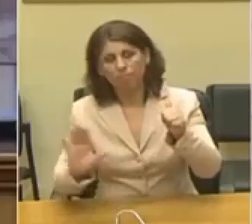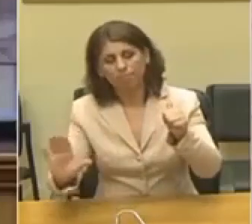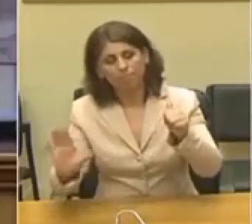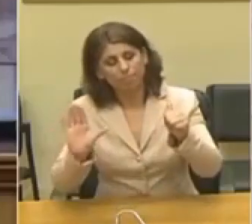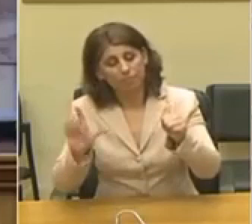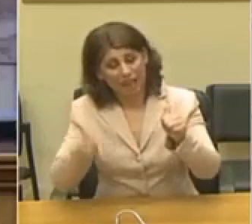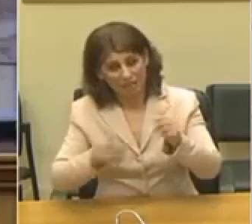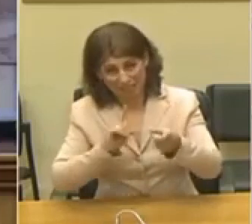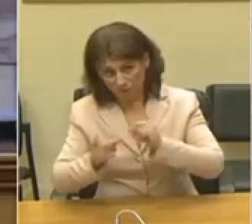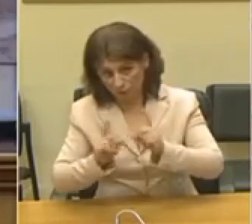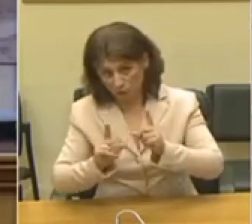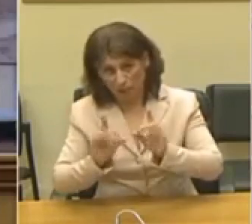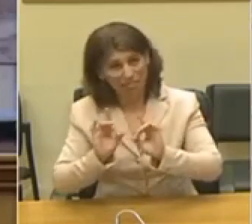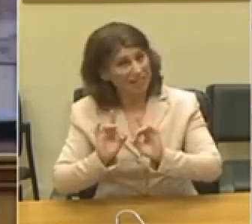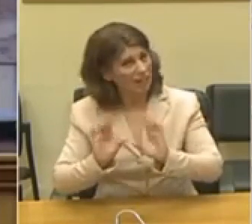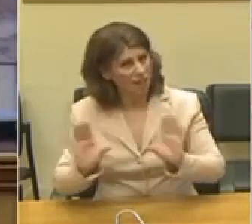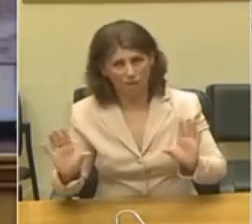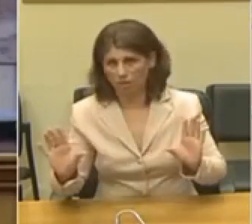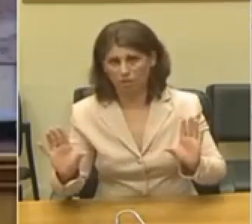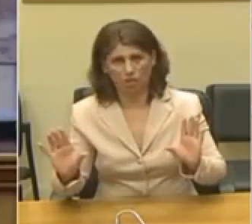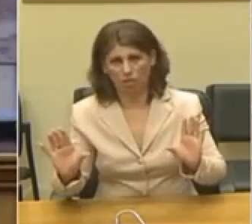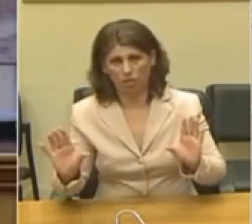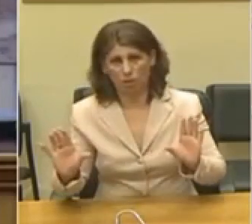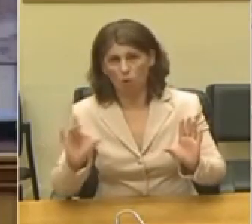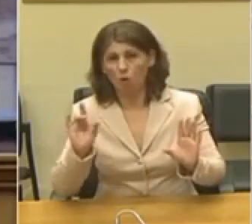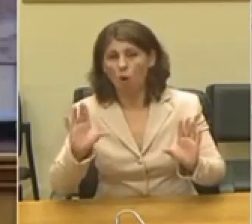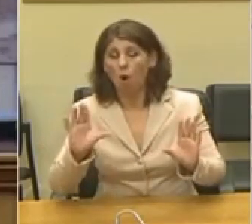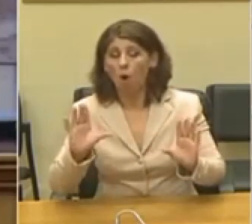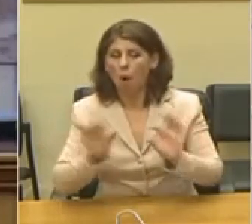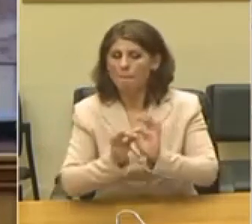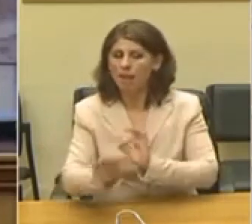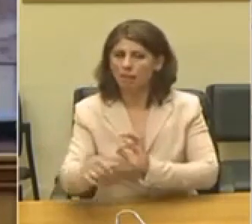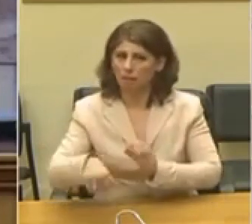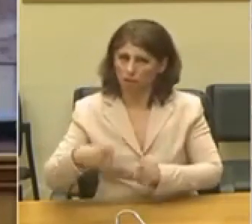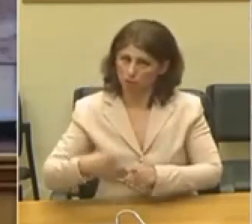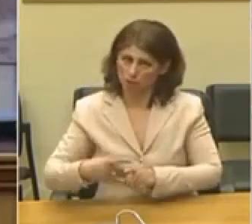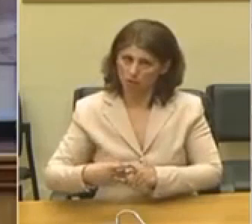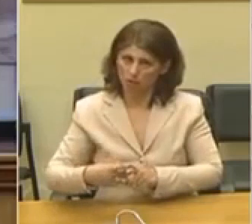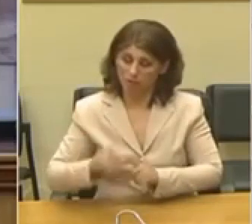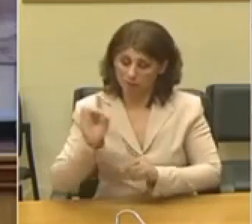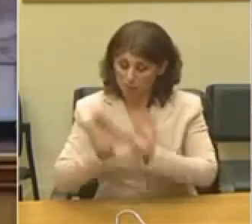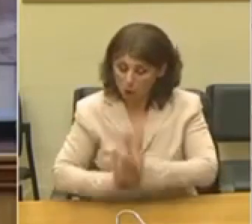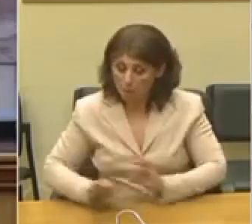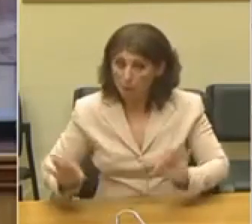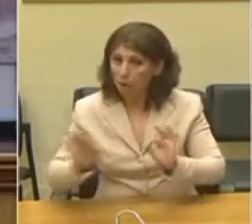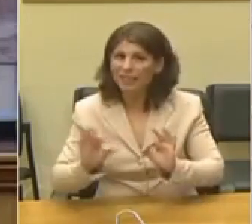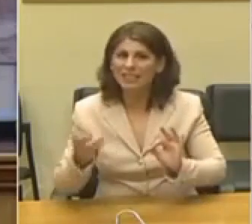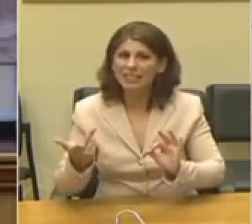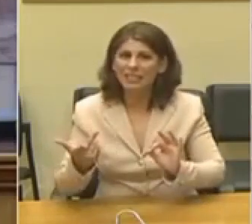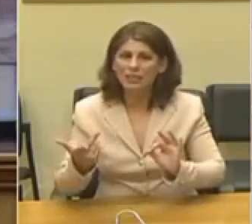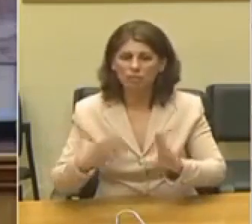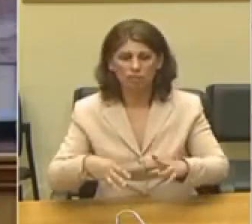η συμφωνία αυτή δεν είναι καθόλου, μα καθόλου ανώδυνη για τους Έλληνες πολίτες, διότι ως προϋπόθεση είχε